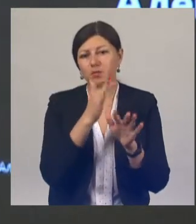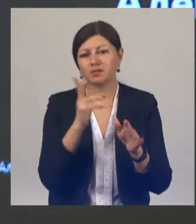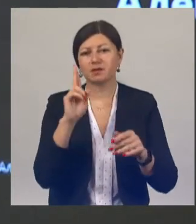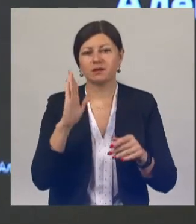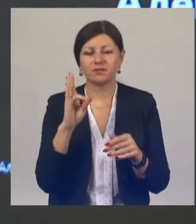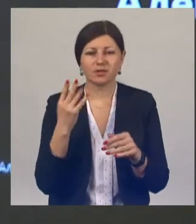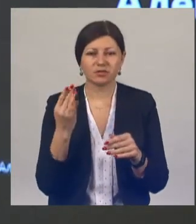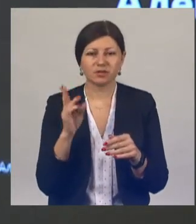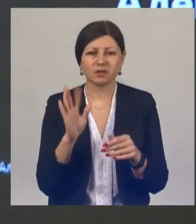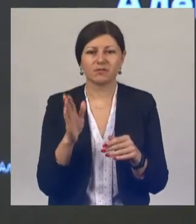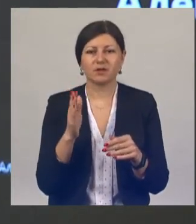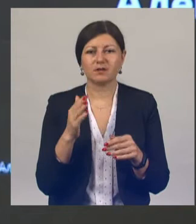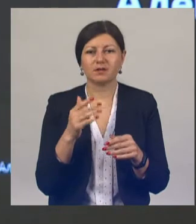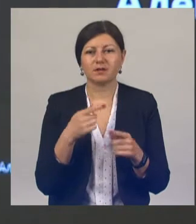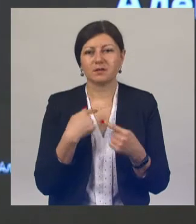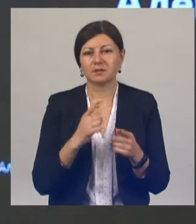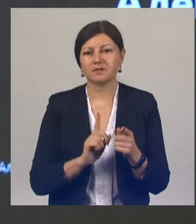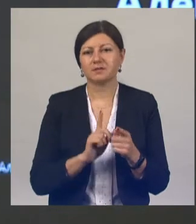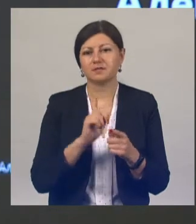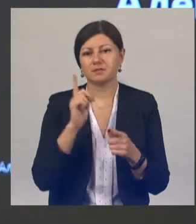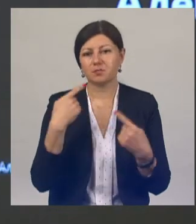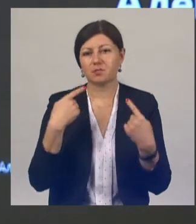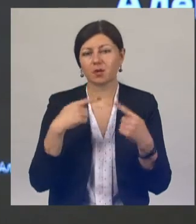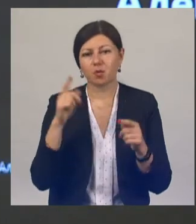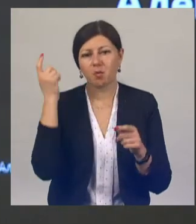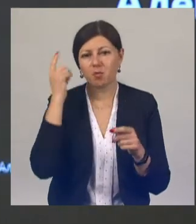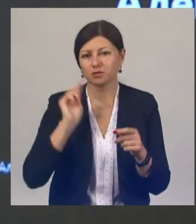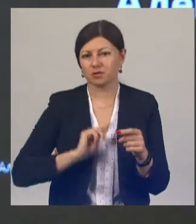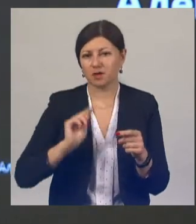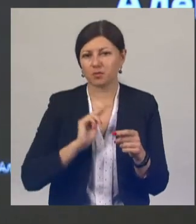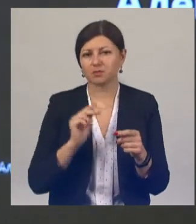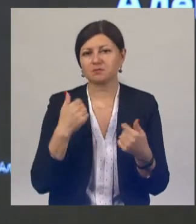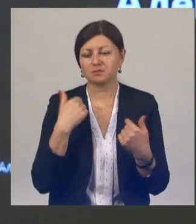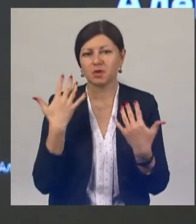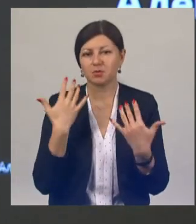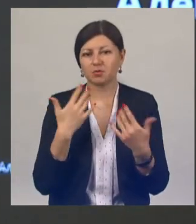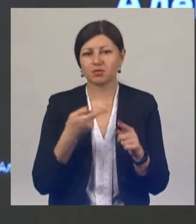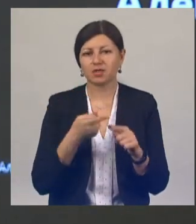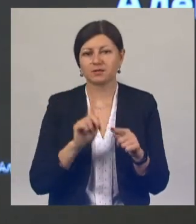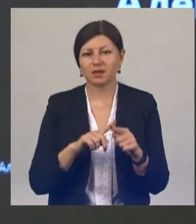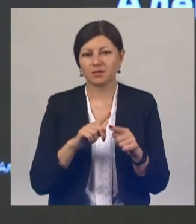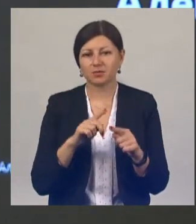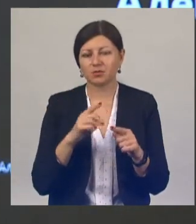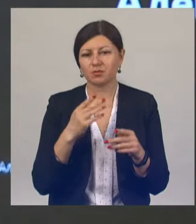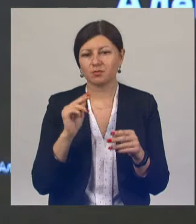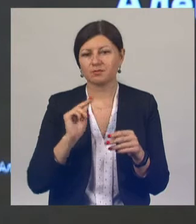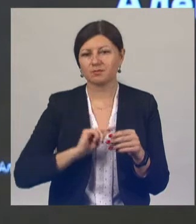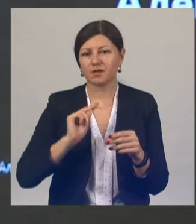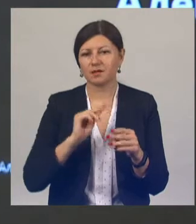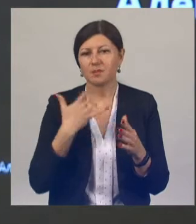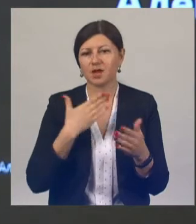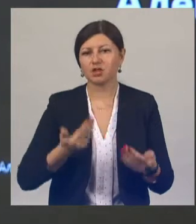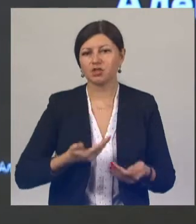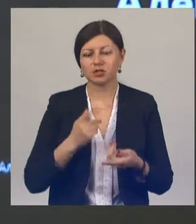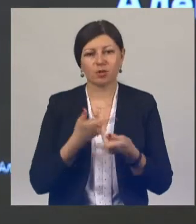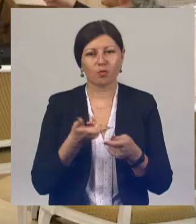КВНщиков, мой мозг начал действительно по-другому работать. Я настроилась на эту юмористическую волну. Моя жизнь